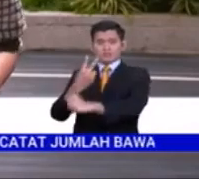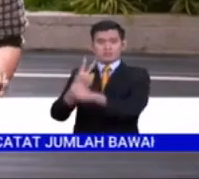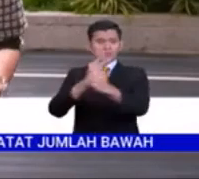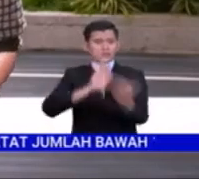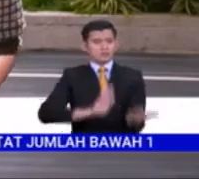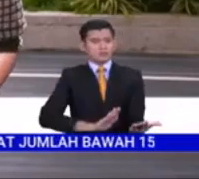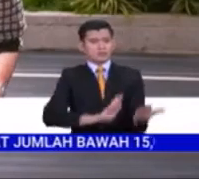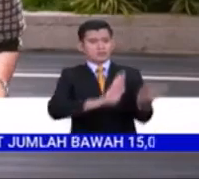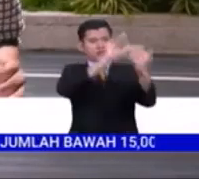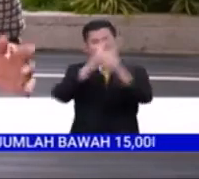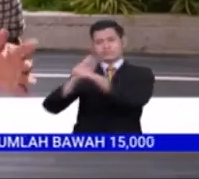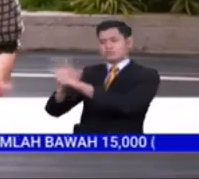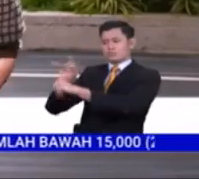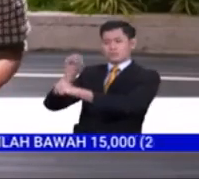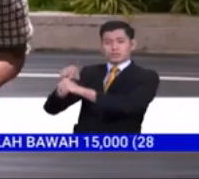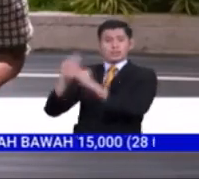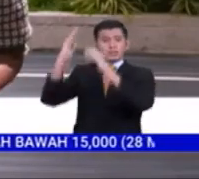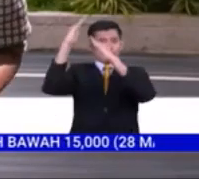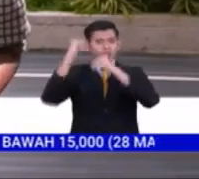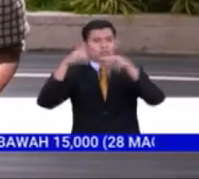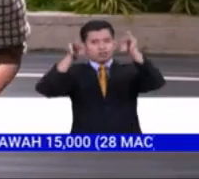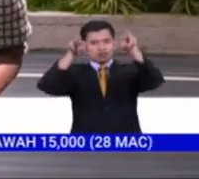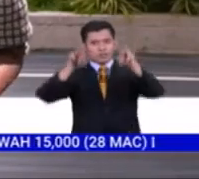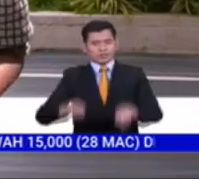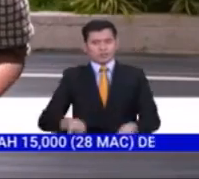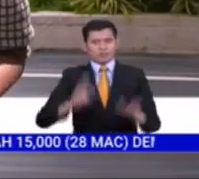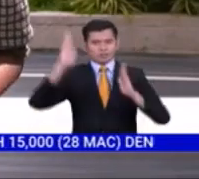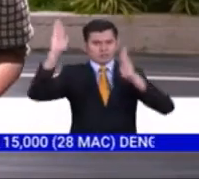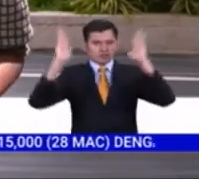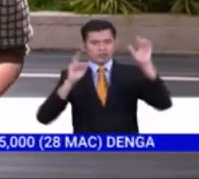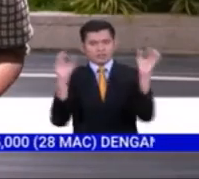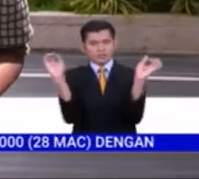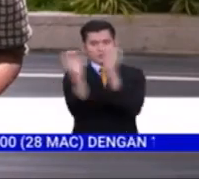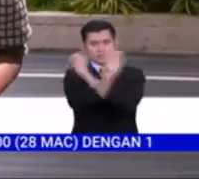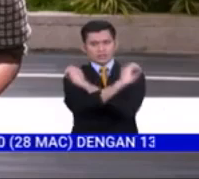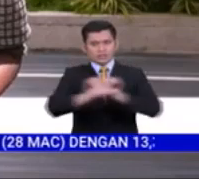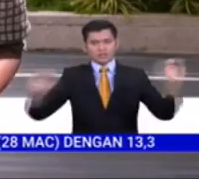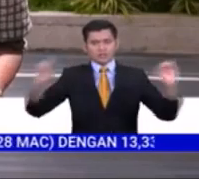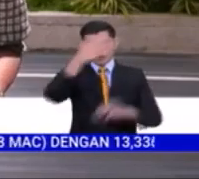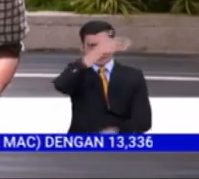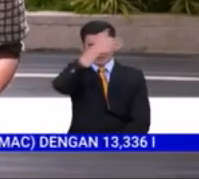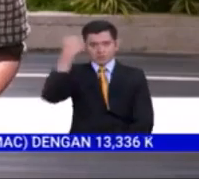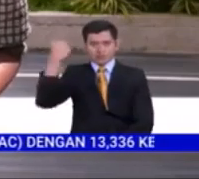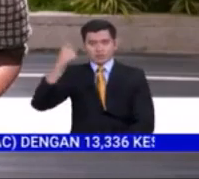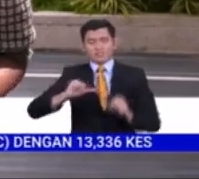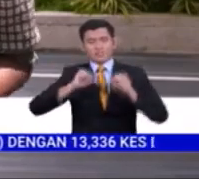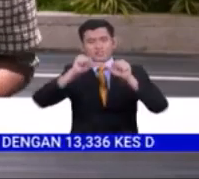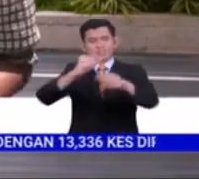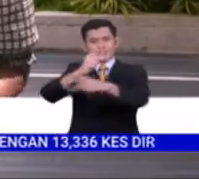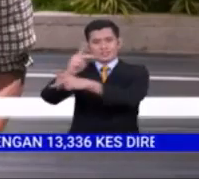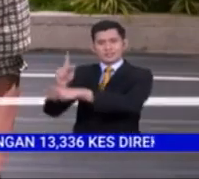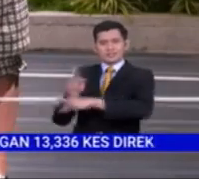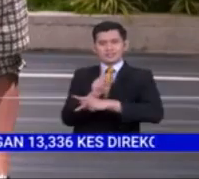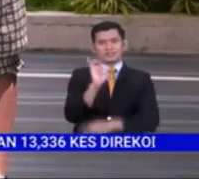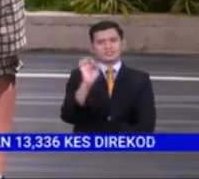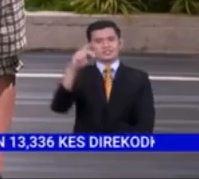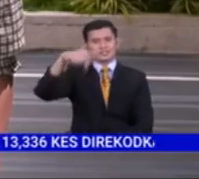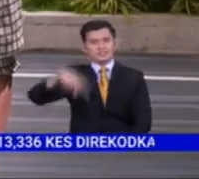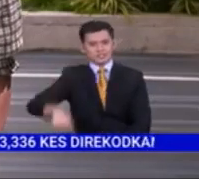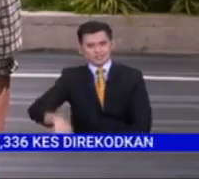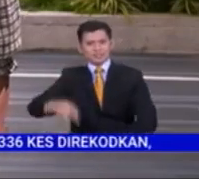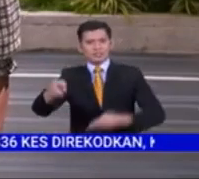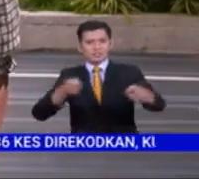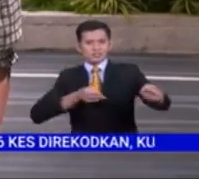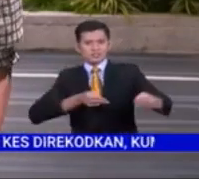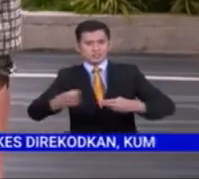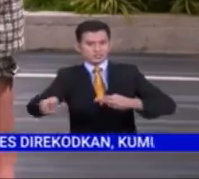COVID-19. Namun, harap rakyat Malaysia tidak alpa, sebaliknya terus menjaga SOP dalam usaha melawan COVID-19 yang